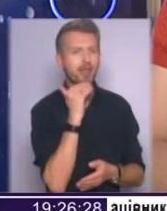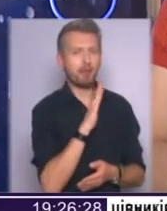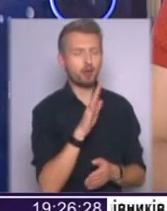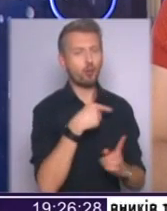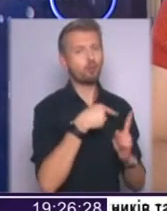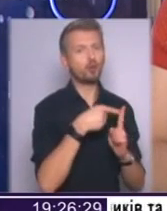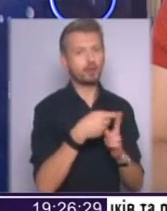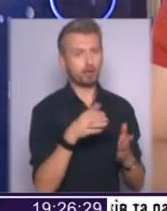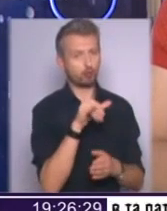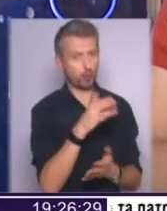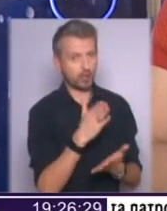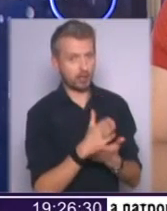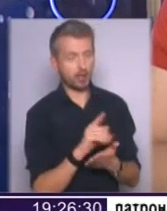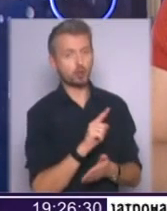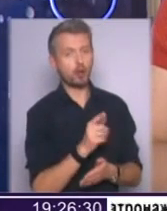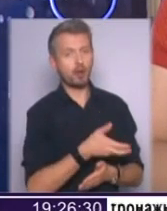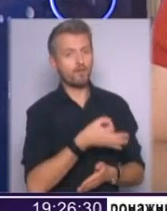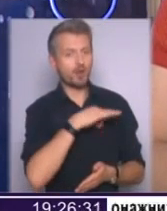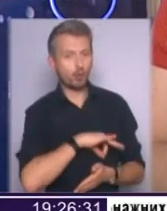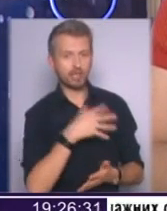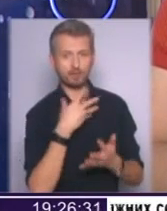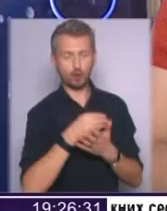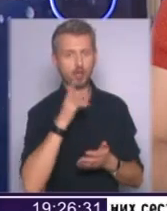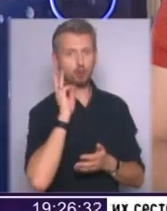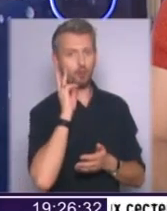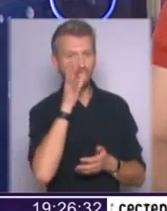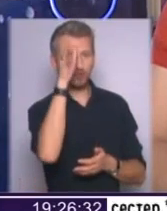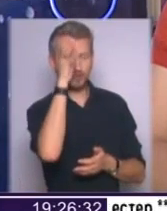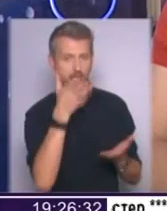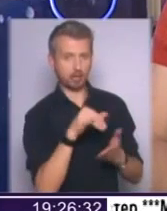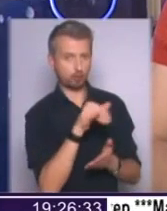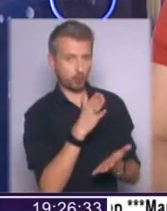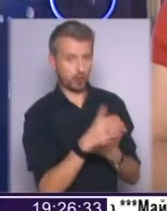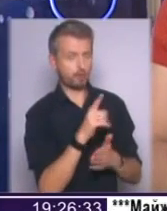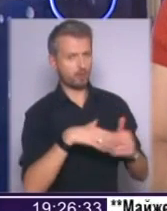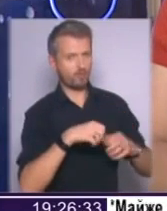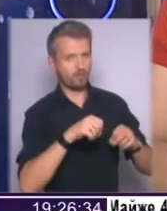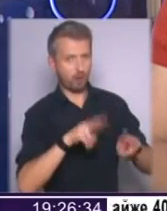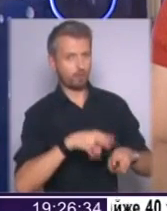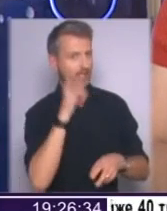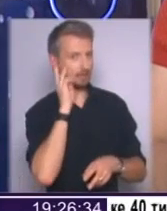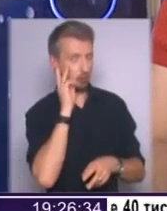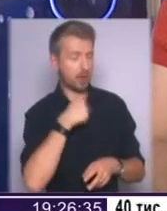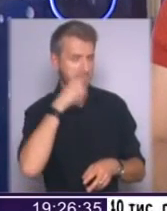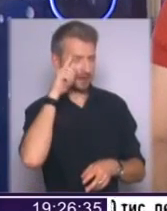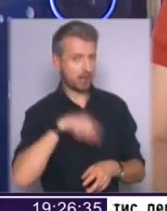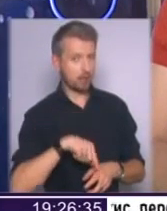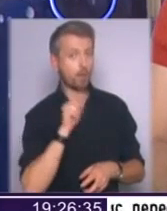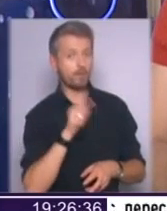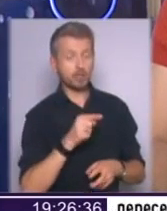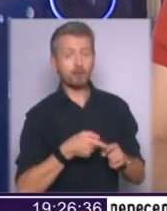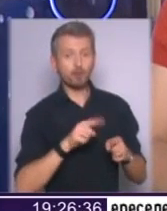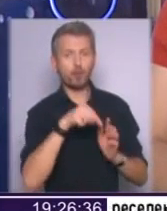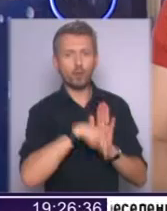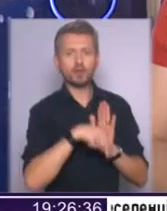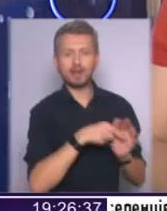нього є, те, що він використав свої дипломатичні знання, якого у нього є, тому що він є фаховим дипломатом, ми це знаємо. І він, насправді, в цьому сенсі за